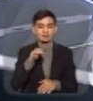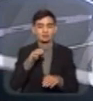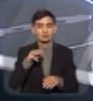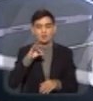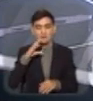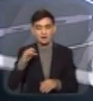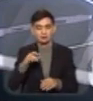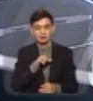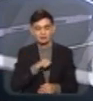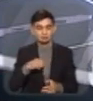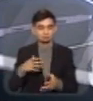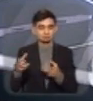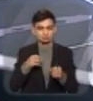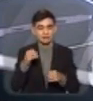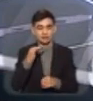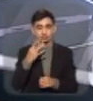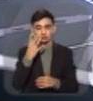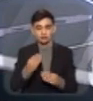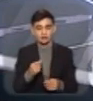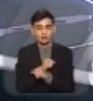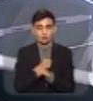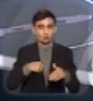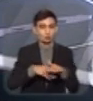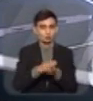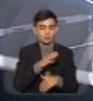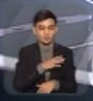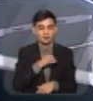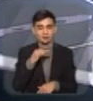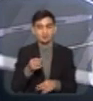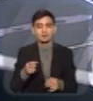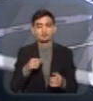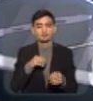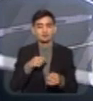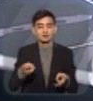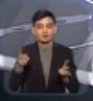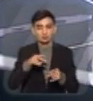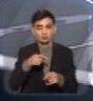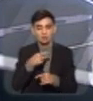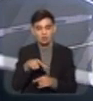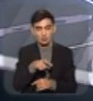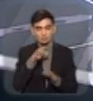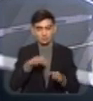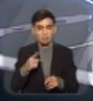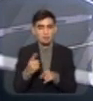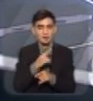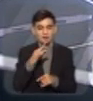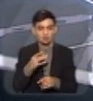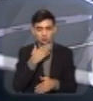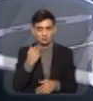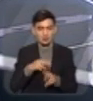түсіріп, 4 күн демалысқа кетіп қалды дейді. Ал асауқатсыз жарты жолда қалған азаматтар бұл бірінші рет емес деп